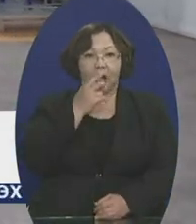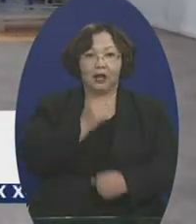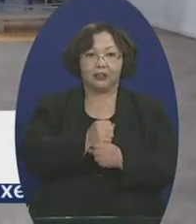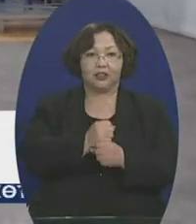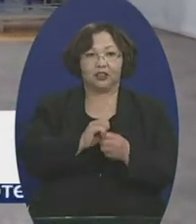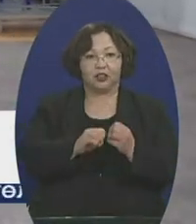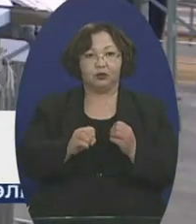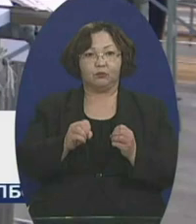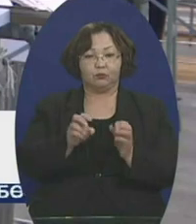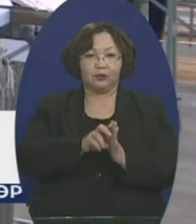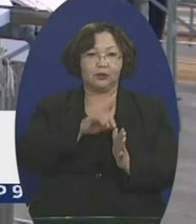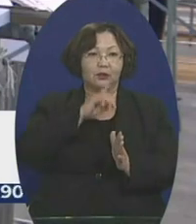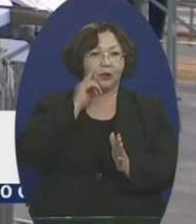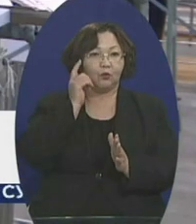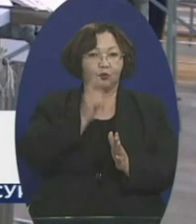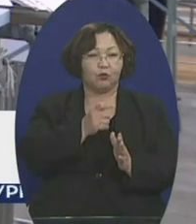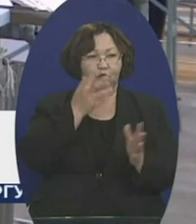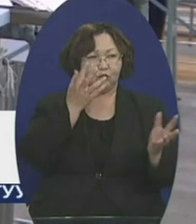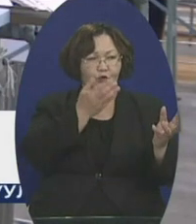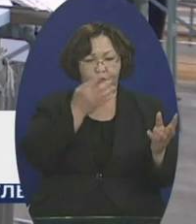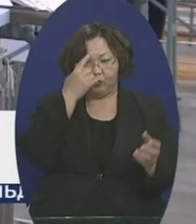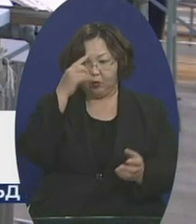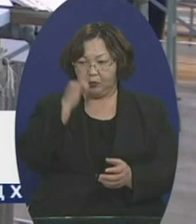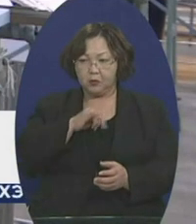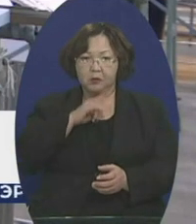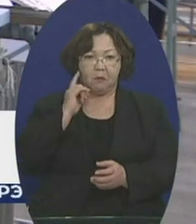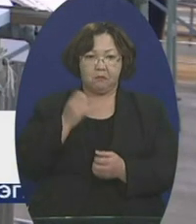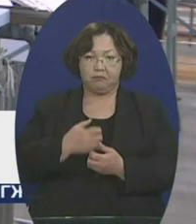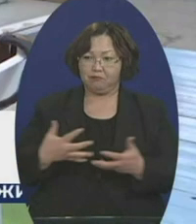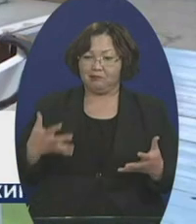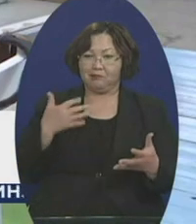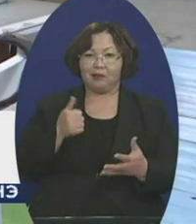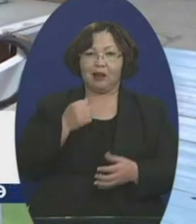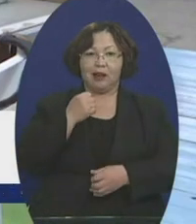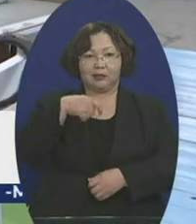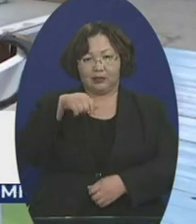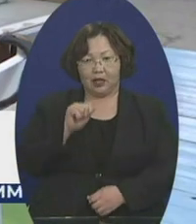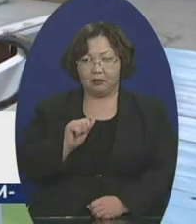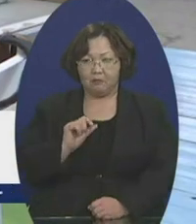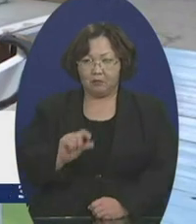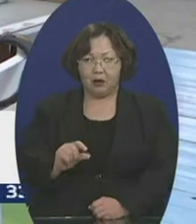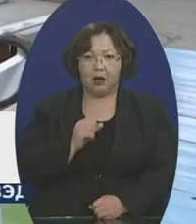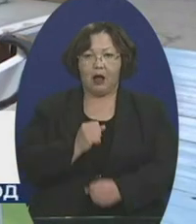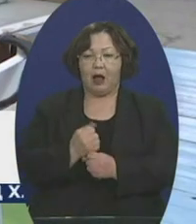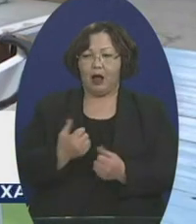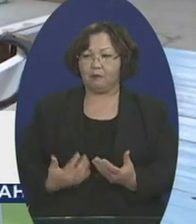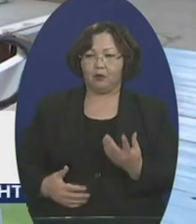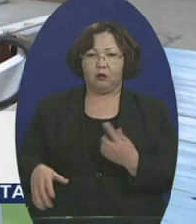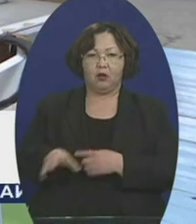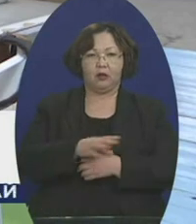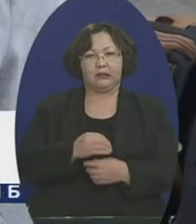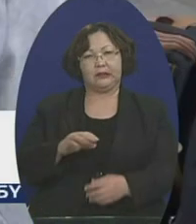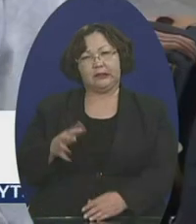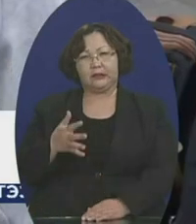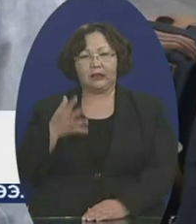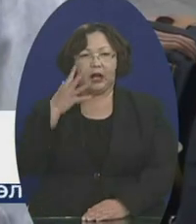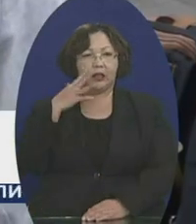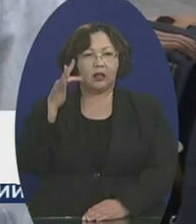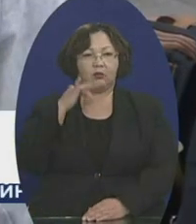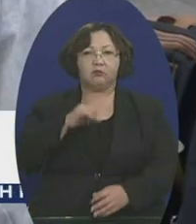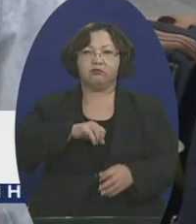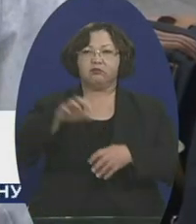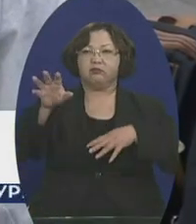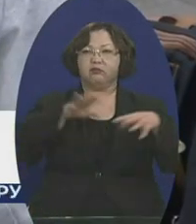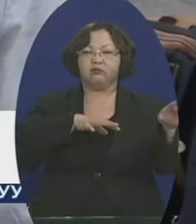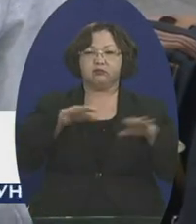насны залуус бидэнд бий. Хамсалтай цалин хөлс, амьдрах орчны асуудлаас үүдэн ажиллах хүчээ экспортлож байна. Хүн амын дунд хөгжрөлт ихээр явагдаж